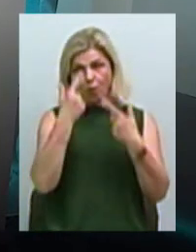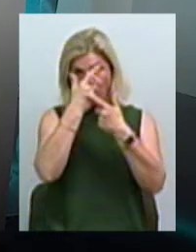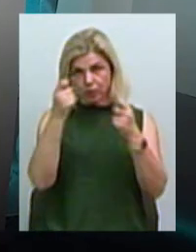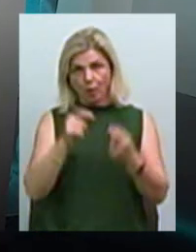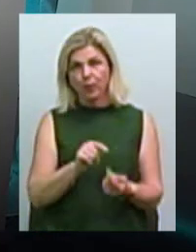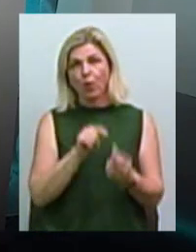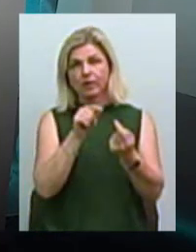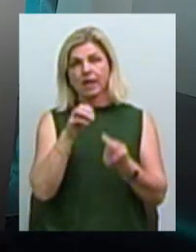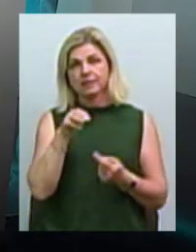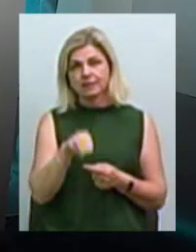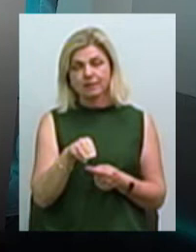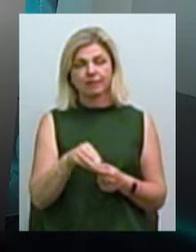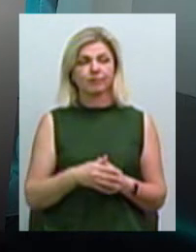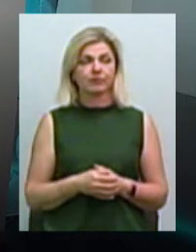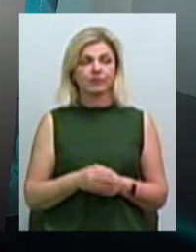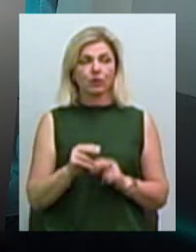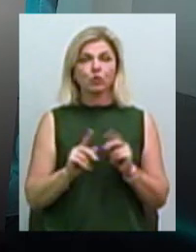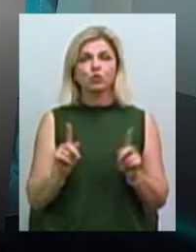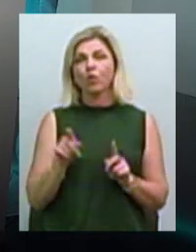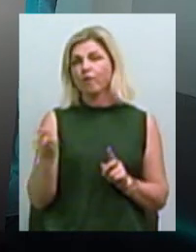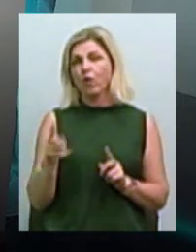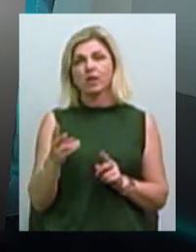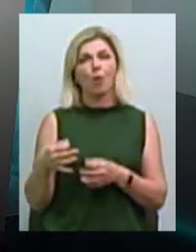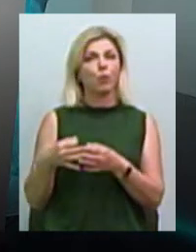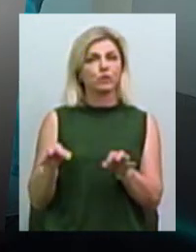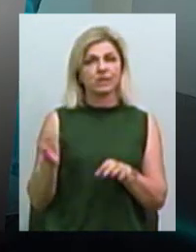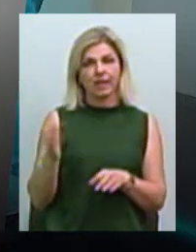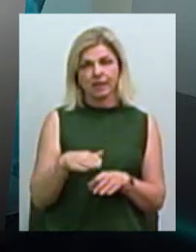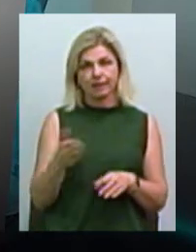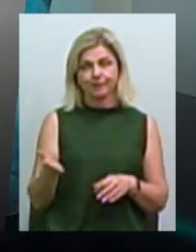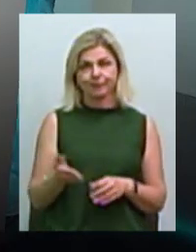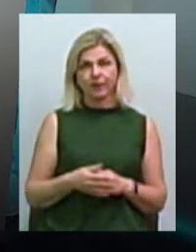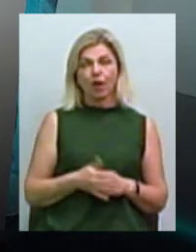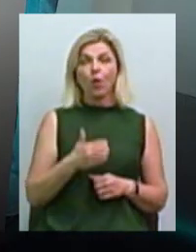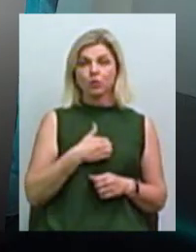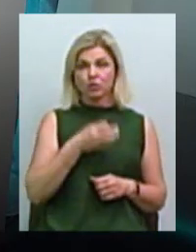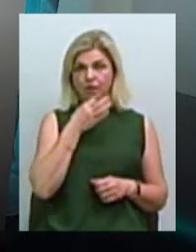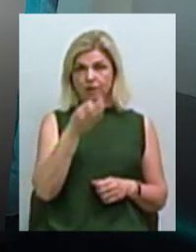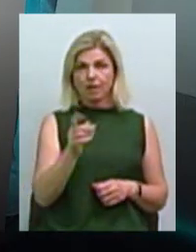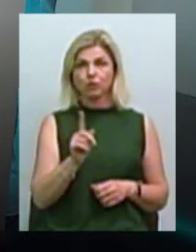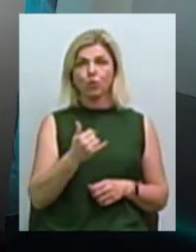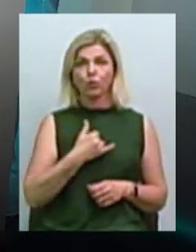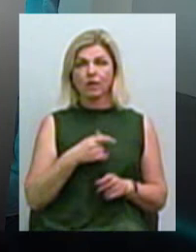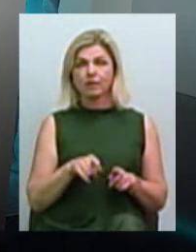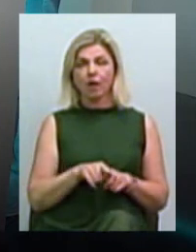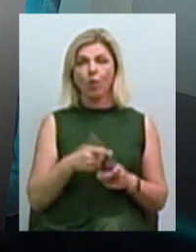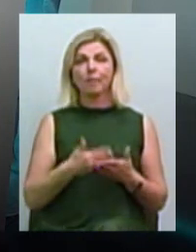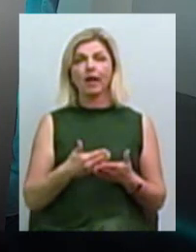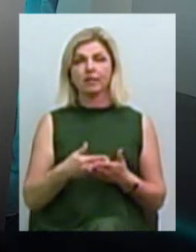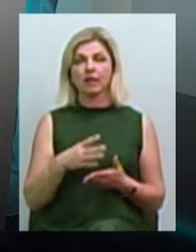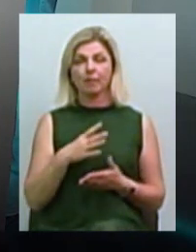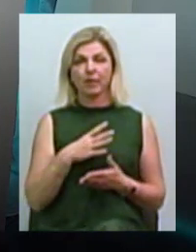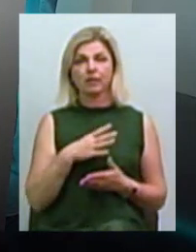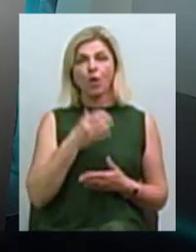протест, а може оголосити протест через те, що його не допустили. Варіанти є і так, і так. Я правильно? Вам хочу сказати, що у нас такий яскравий приклад був.